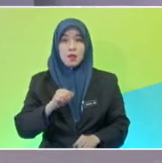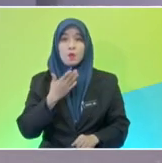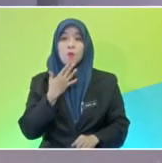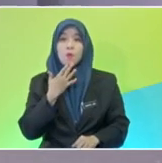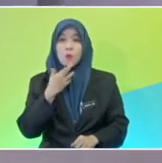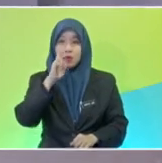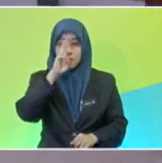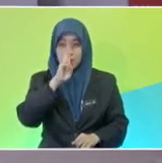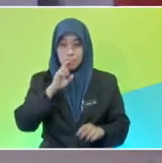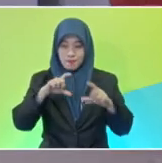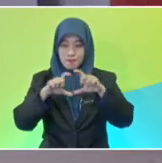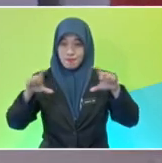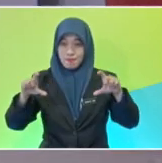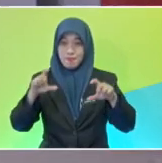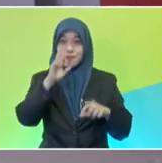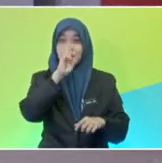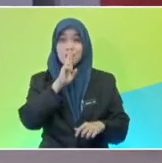Merah. Jadi warna cikgu apa?